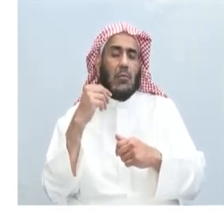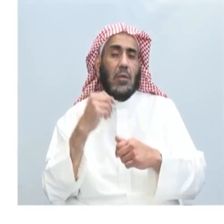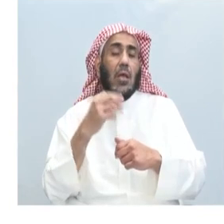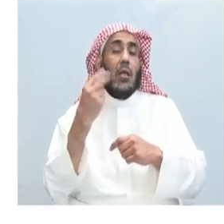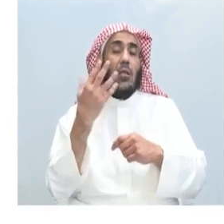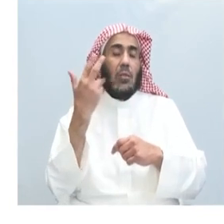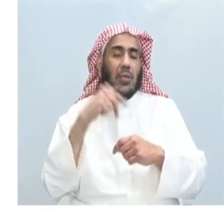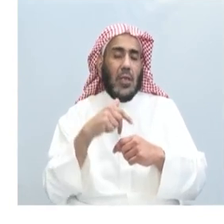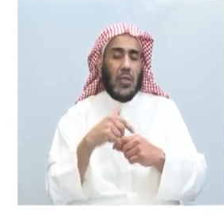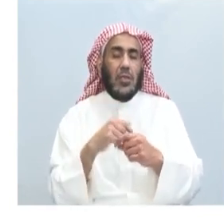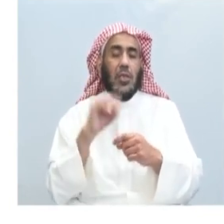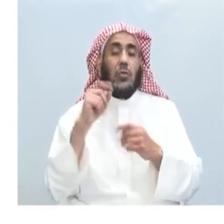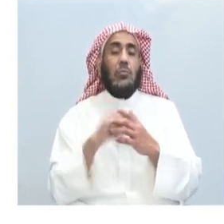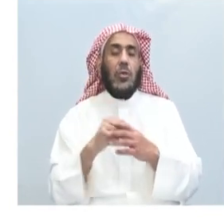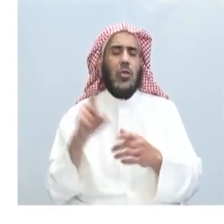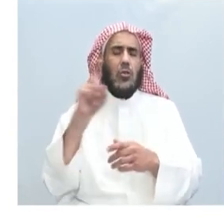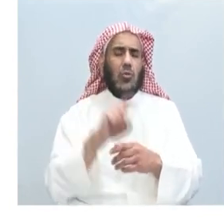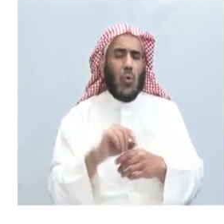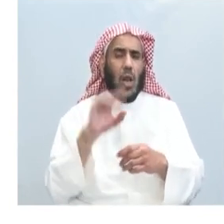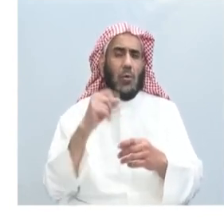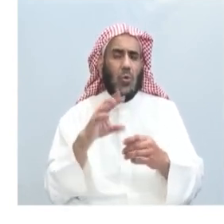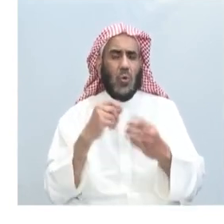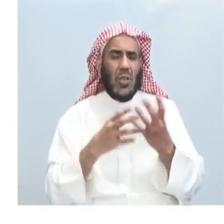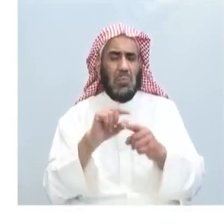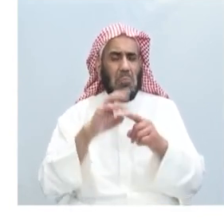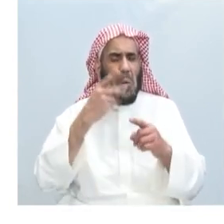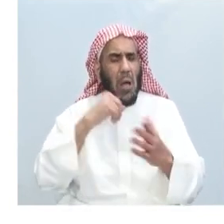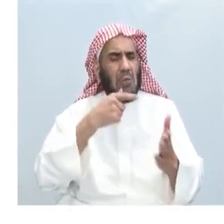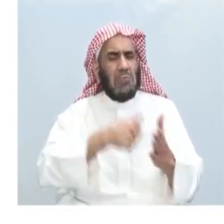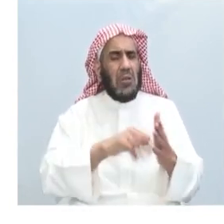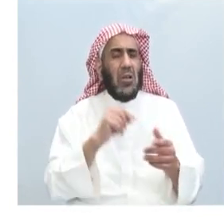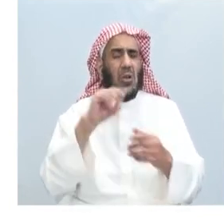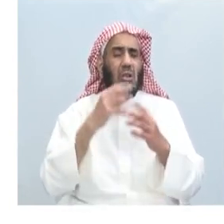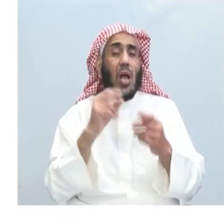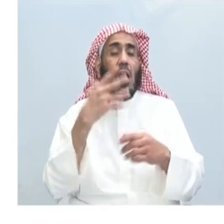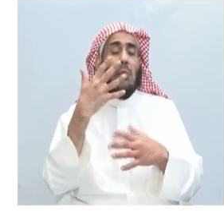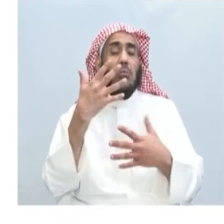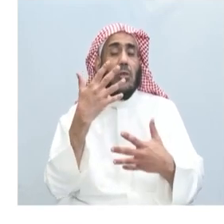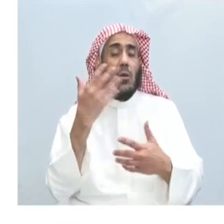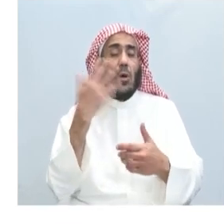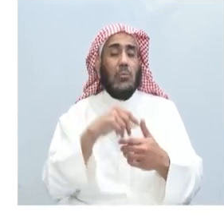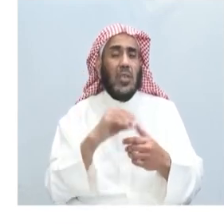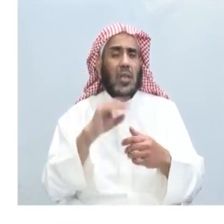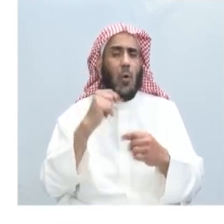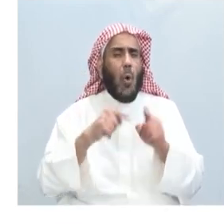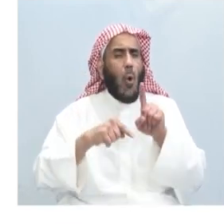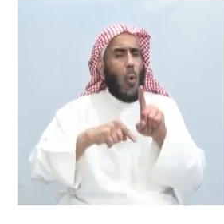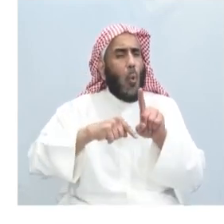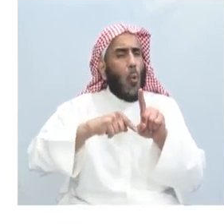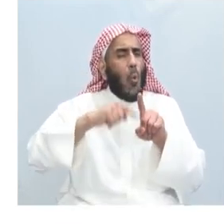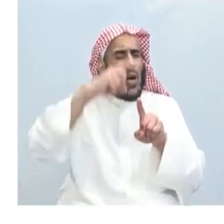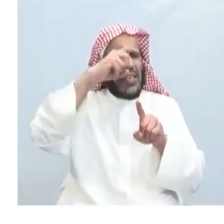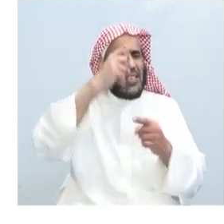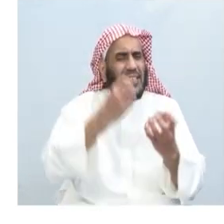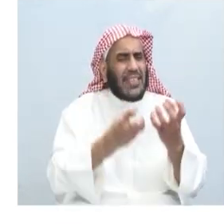18 كيلو جول سؤال خمسه سخنت عينه من ماده مجهوله كتلتها 155 غرام فارتفعت در درجه